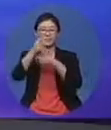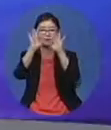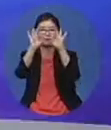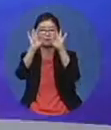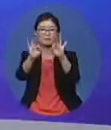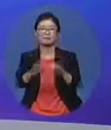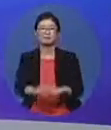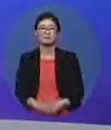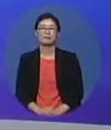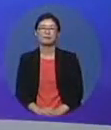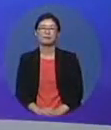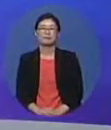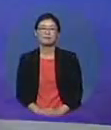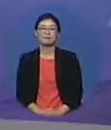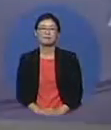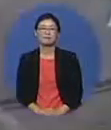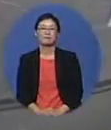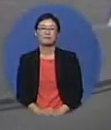보시죠.